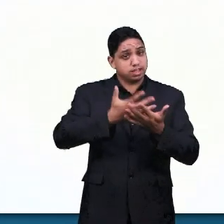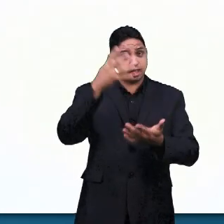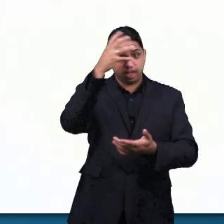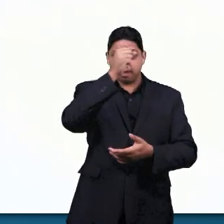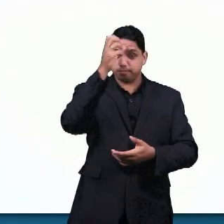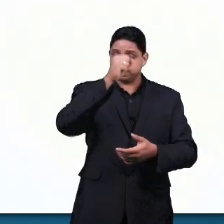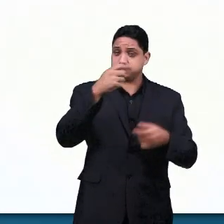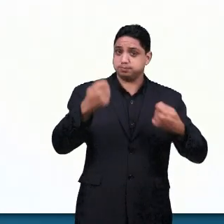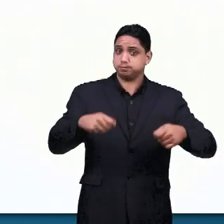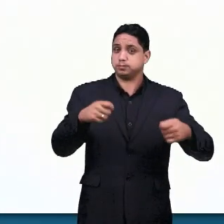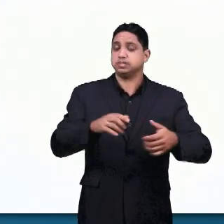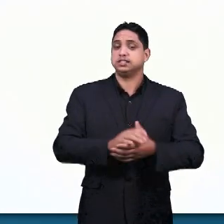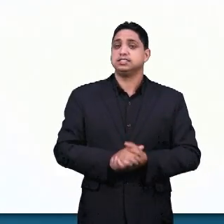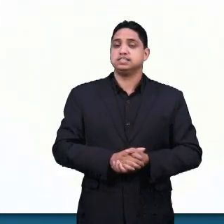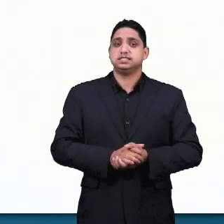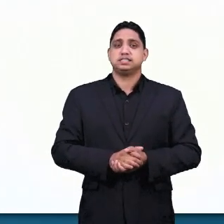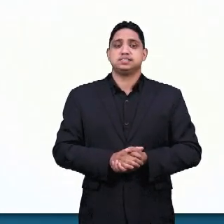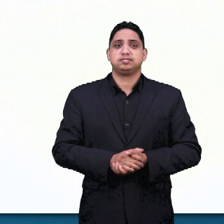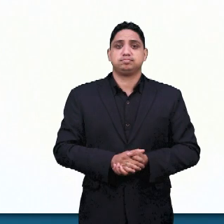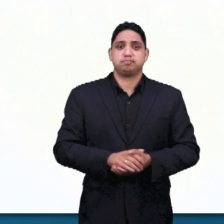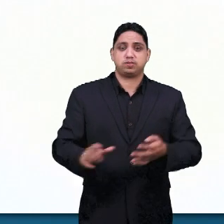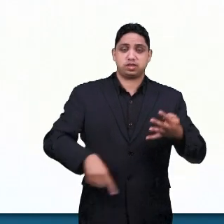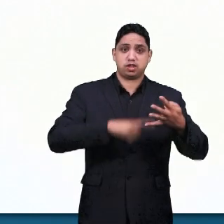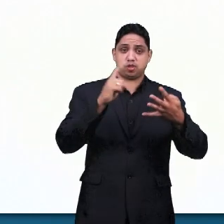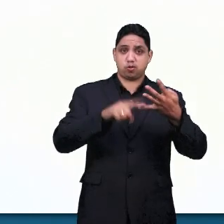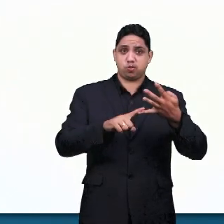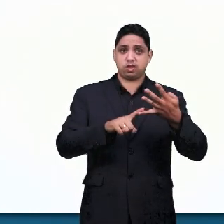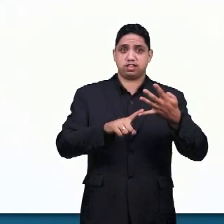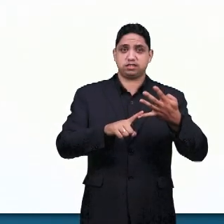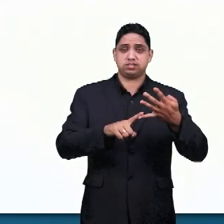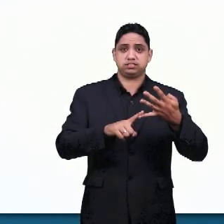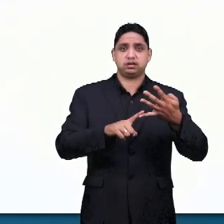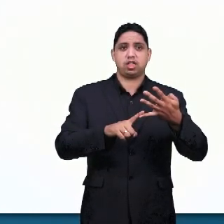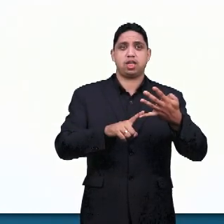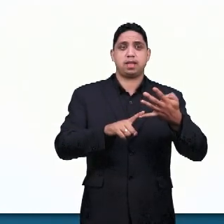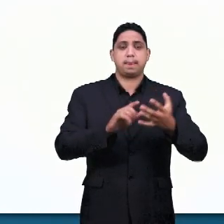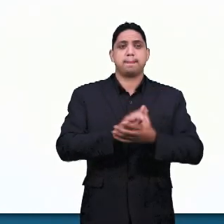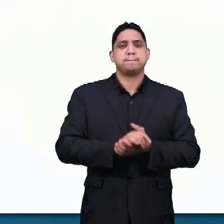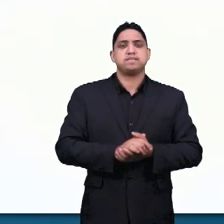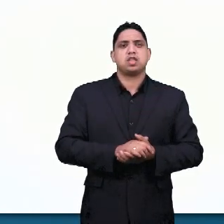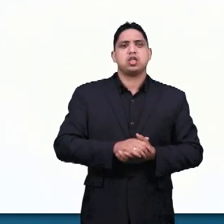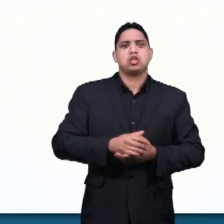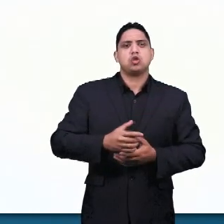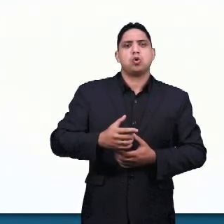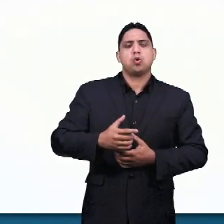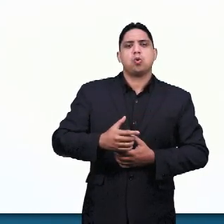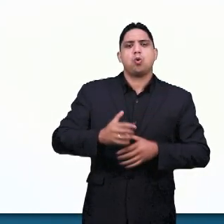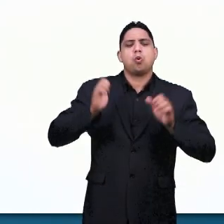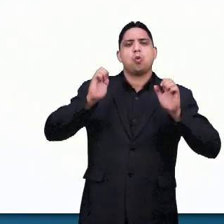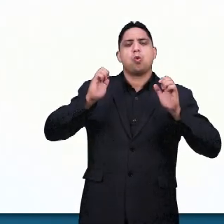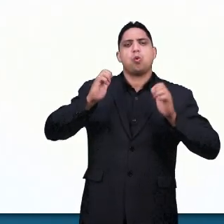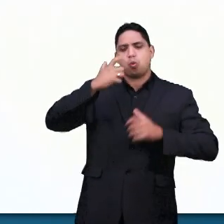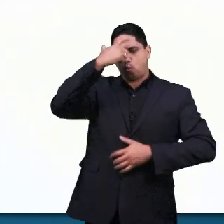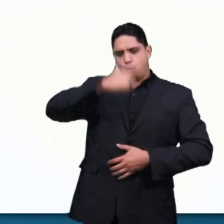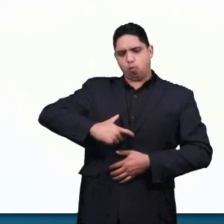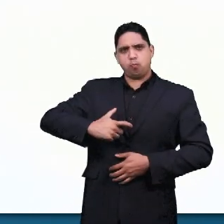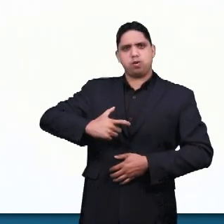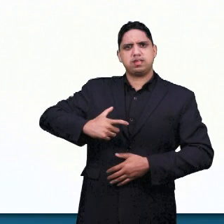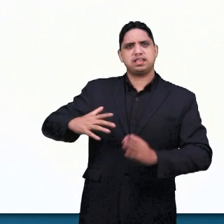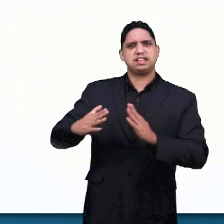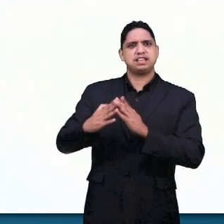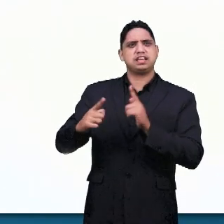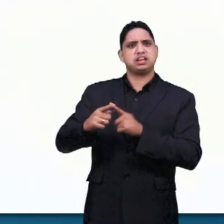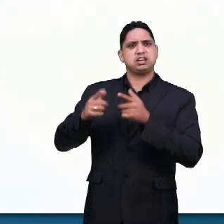ce rapport. Non, l'anathème et l'apostate. La 4e question de l'école biblique dominicale, comme doit être